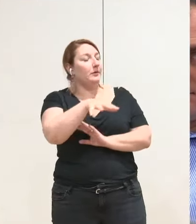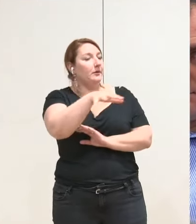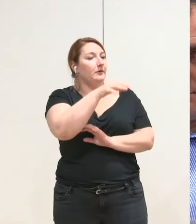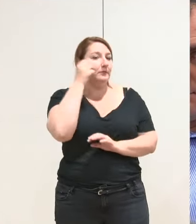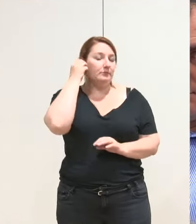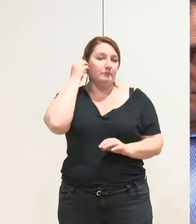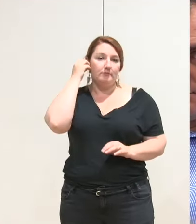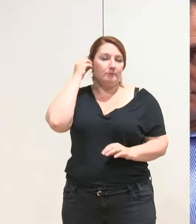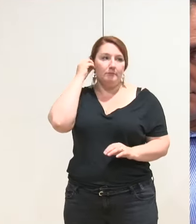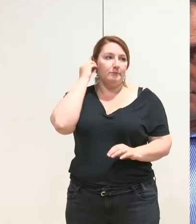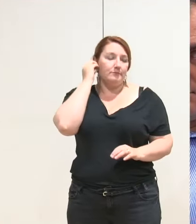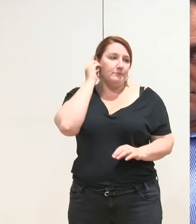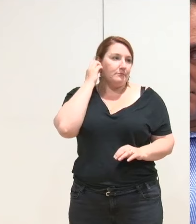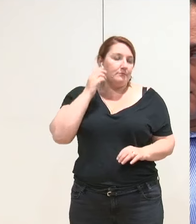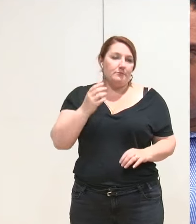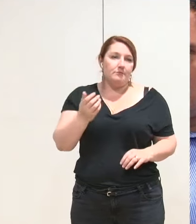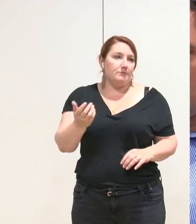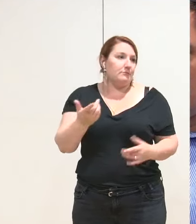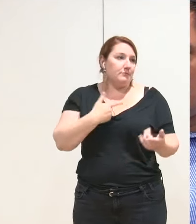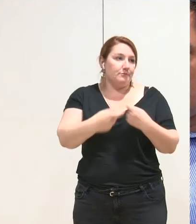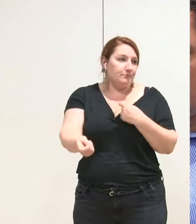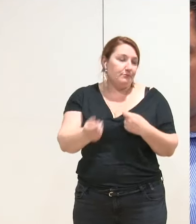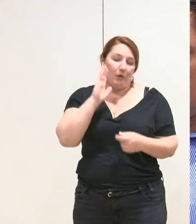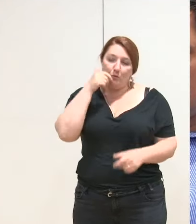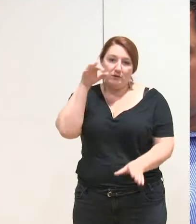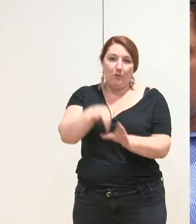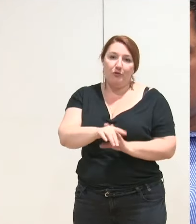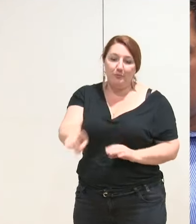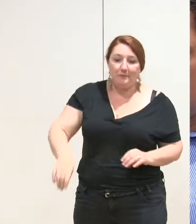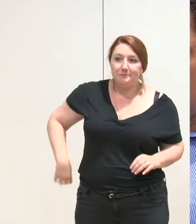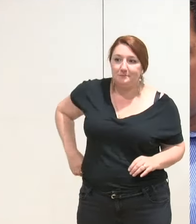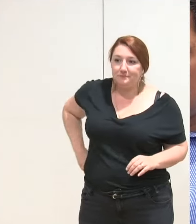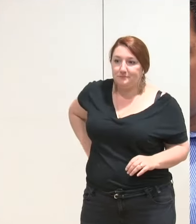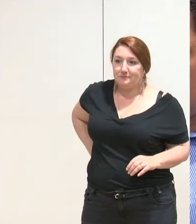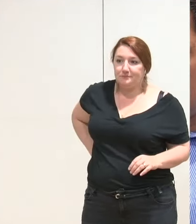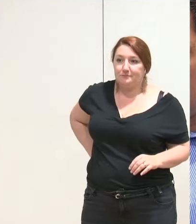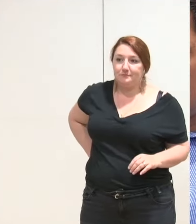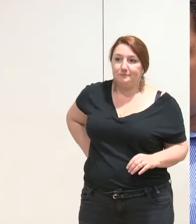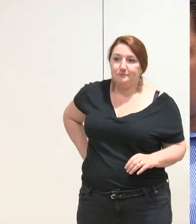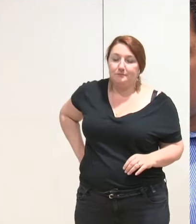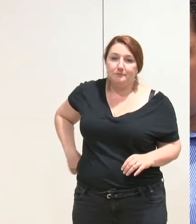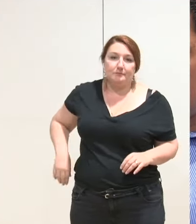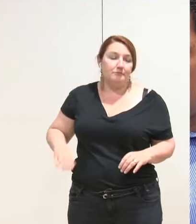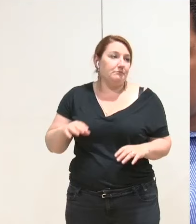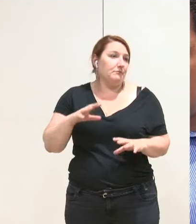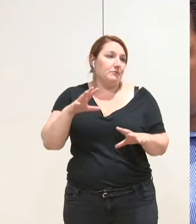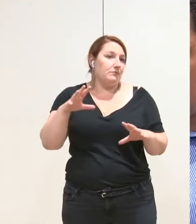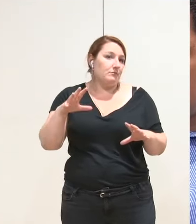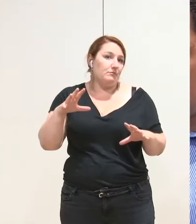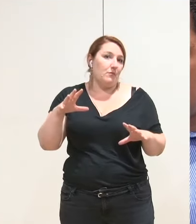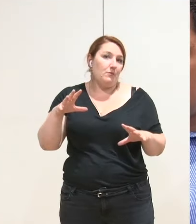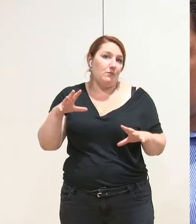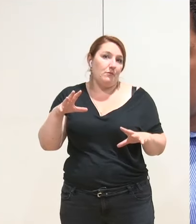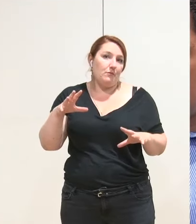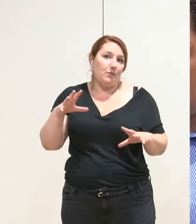n'aurait pas dû être faite et donc nous ne voterons pas de fait cette délibération parce que nous n'acceptons pas